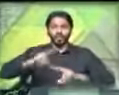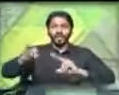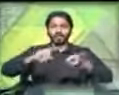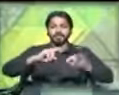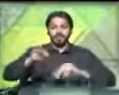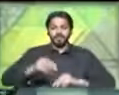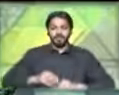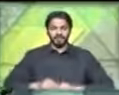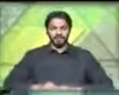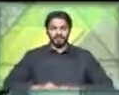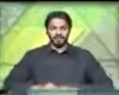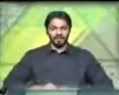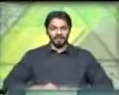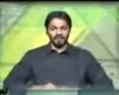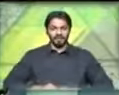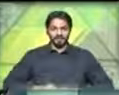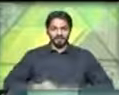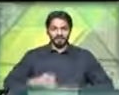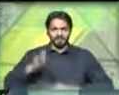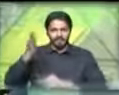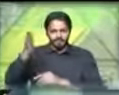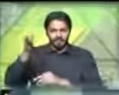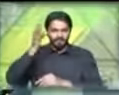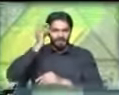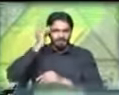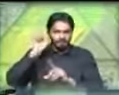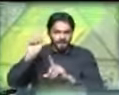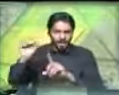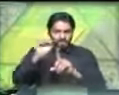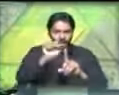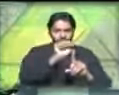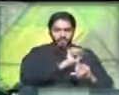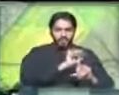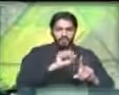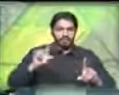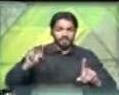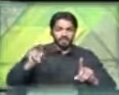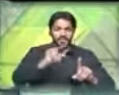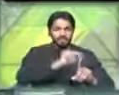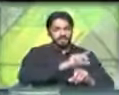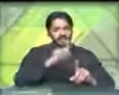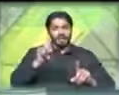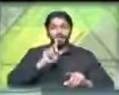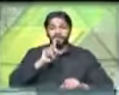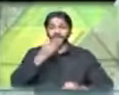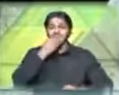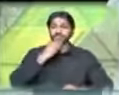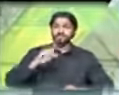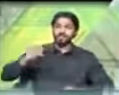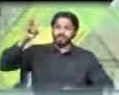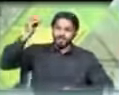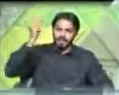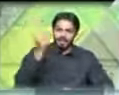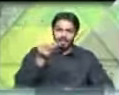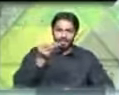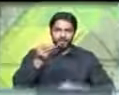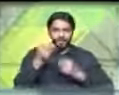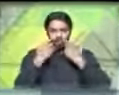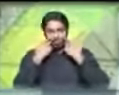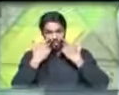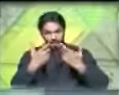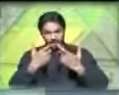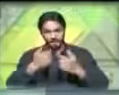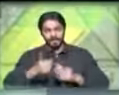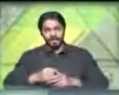الأرض. سليم. كل له فامه. نعم. ذلك فضل الله يؤتيه من يشاء. نعم. والله ذو الفضل العظيم. لكن هذه الطرق